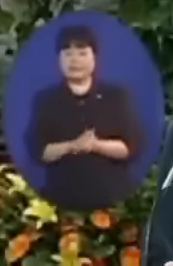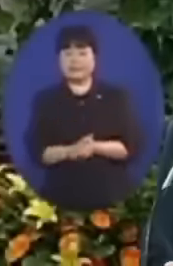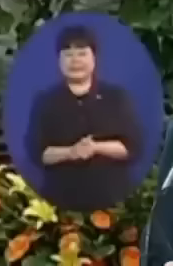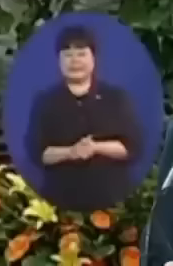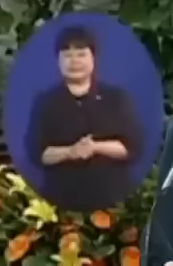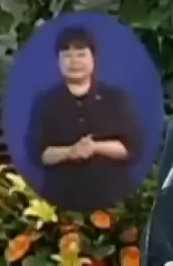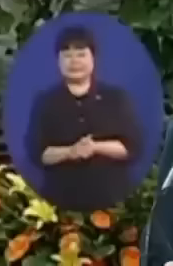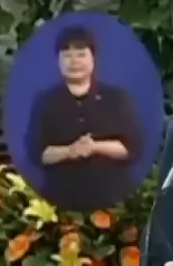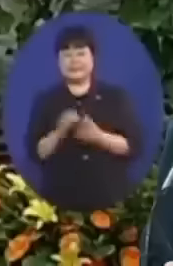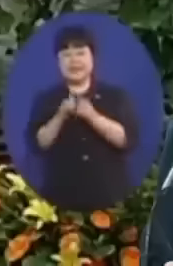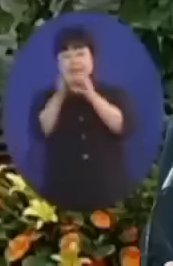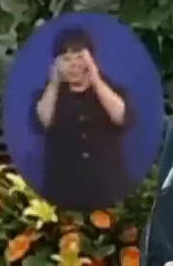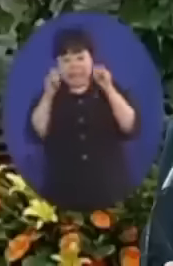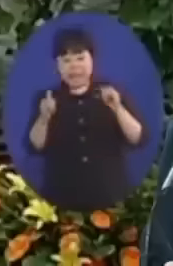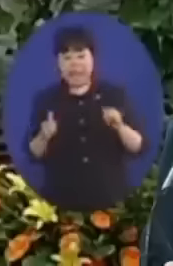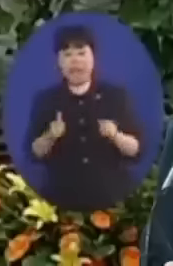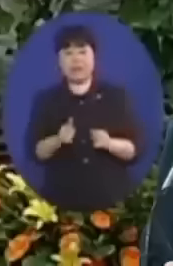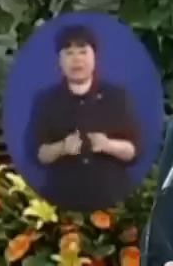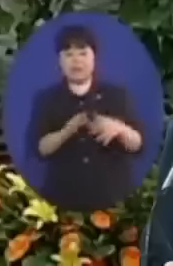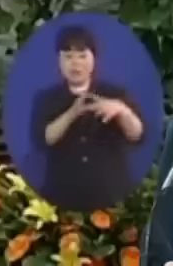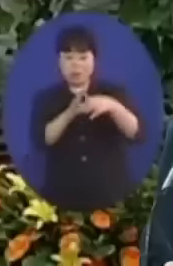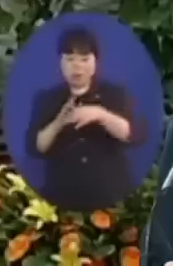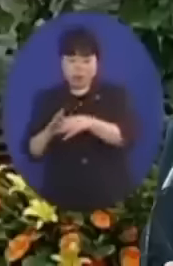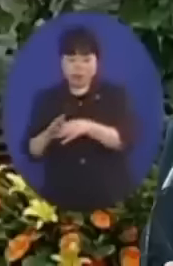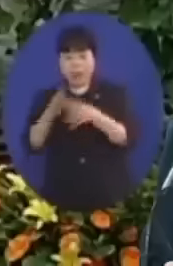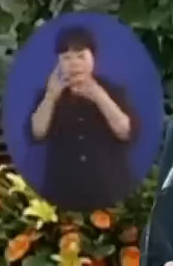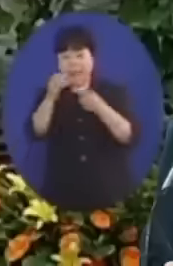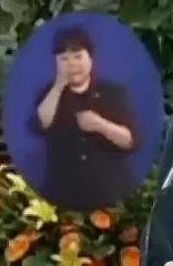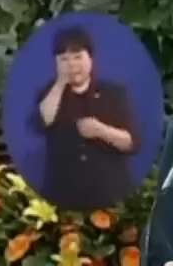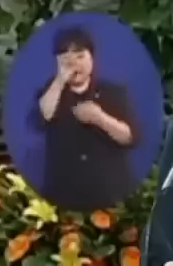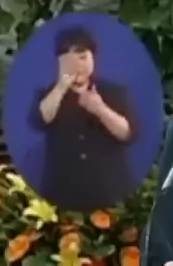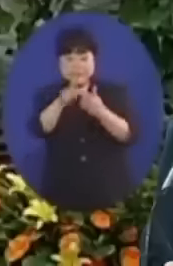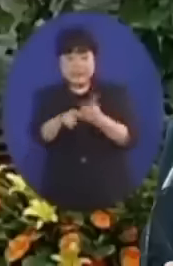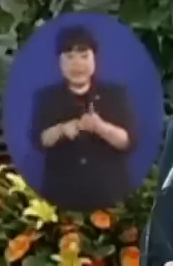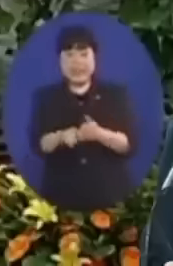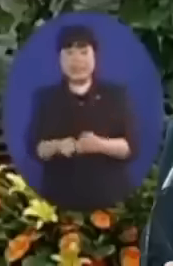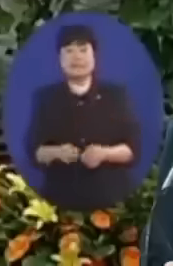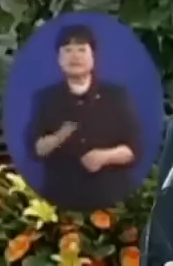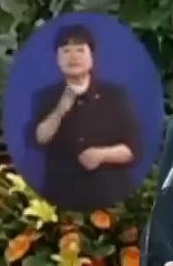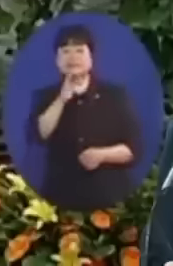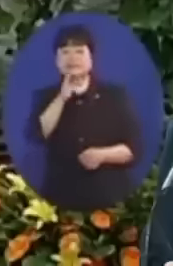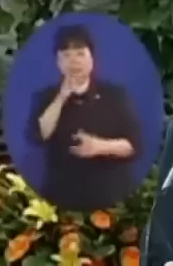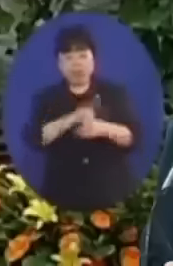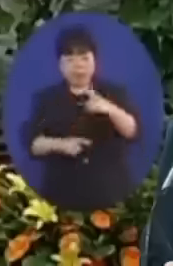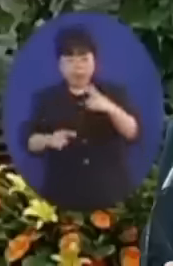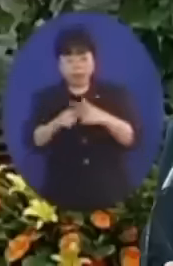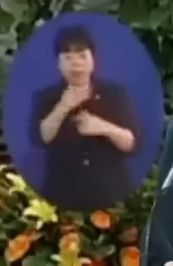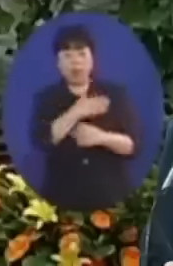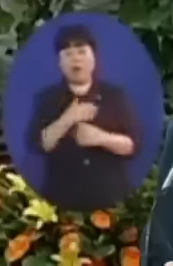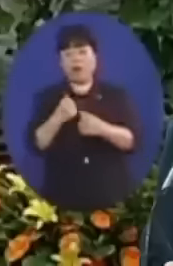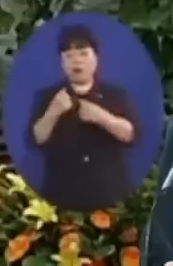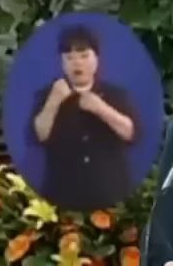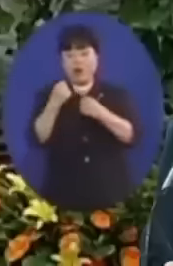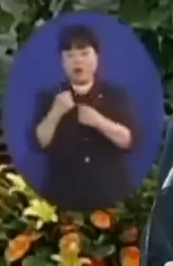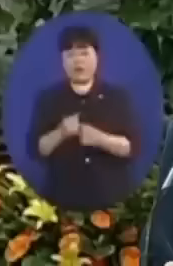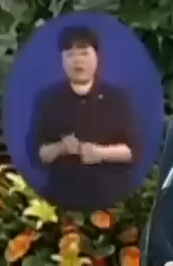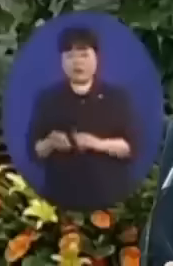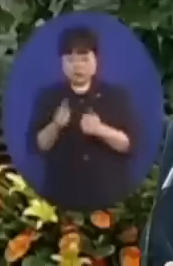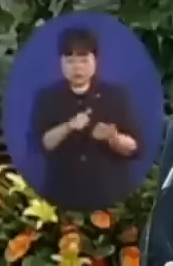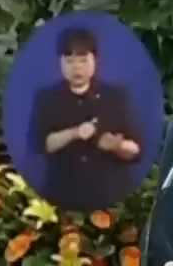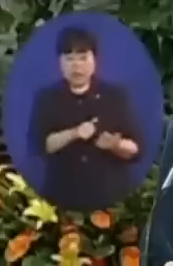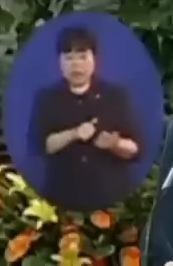했습니다. 즉 사회적으로 유대관계가 많을수록 그 사회 구성원들은 더욱 건강하고